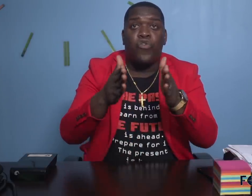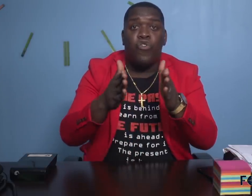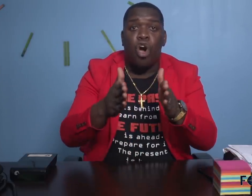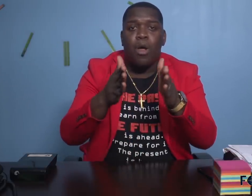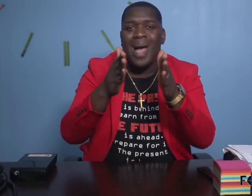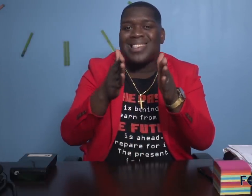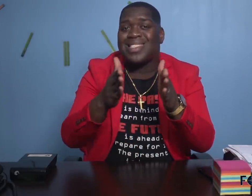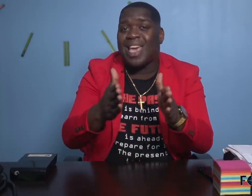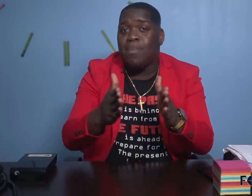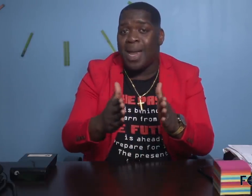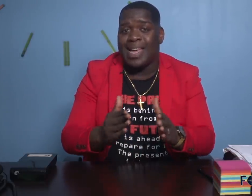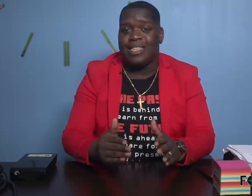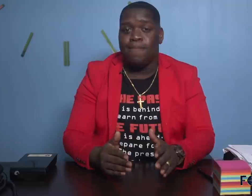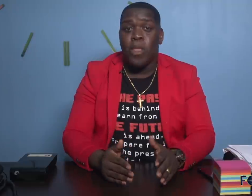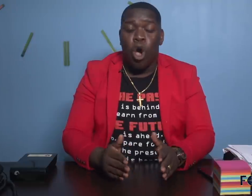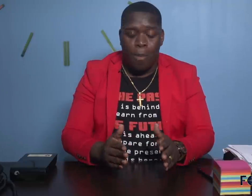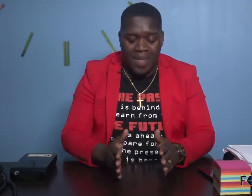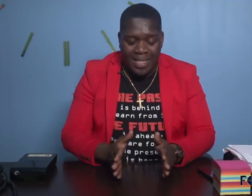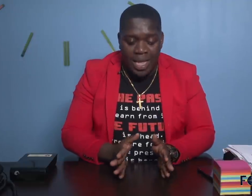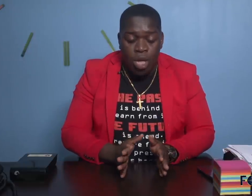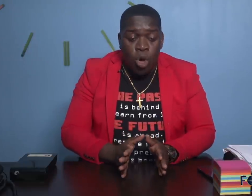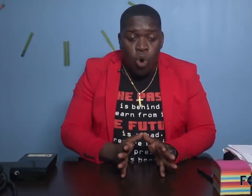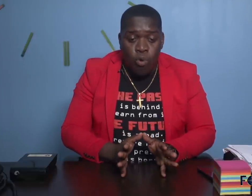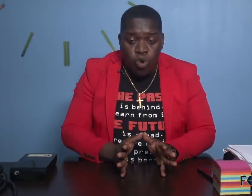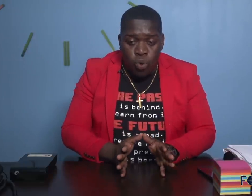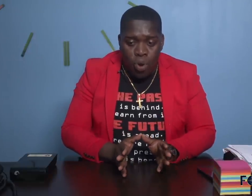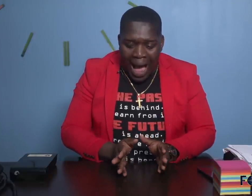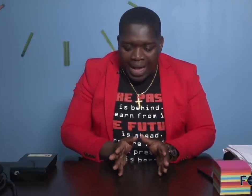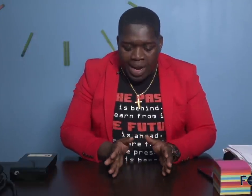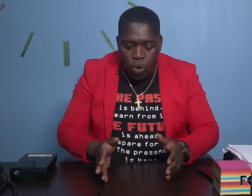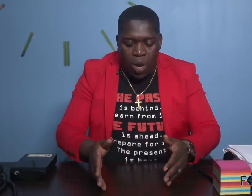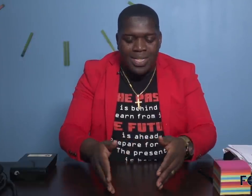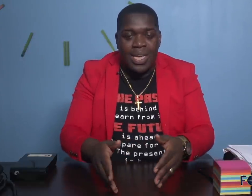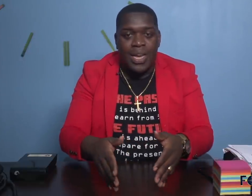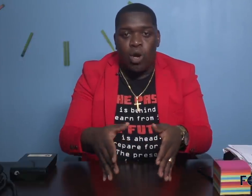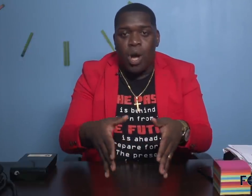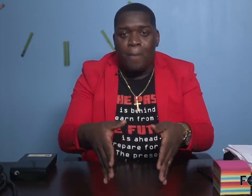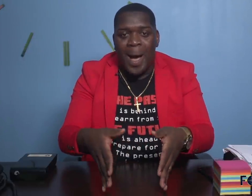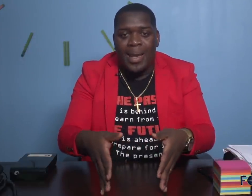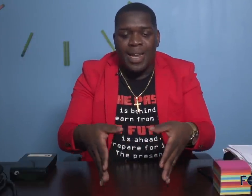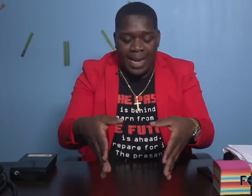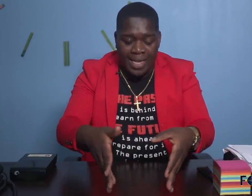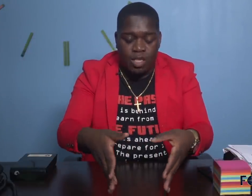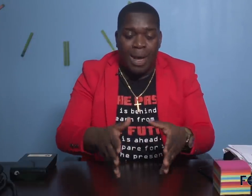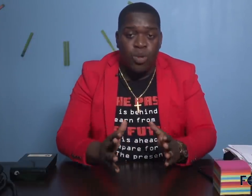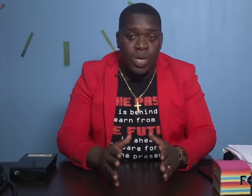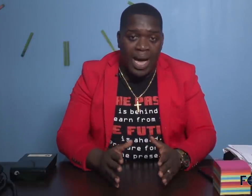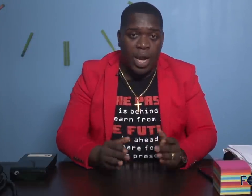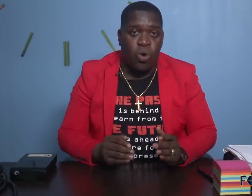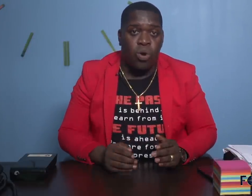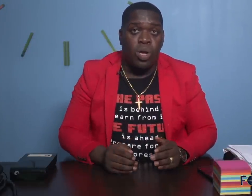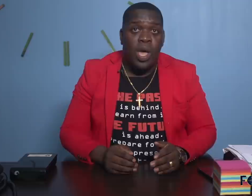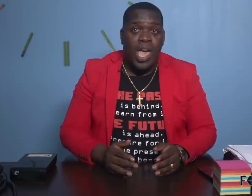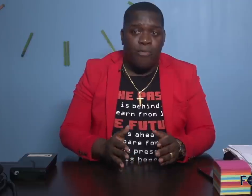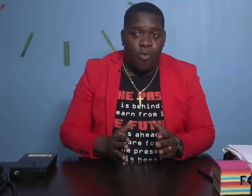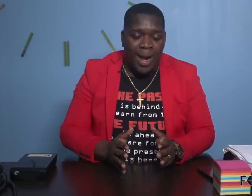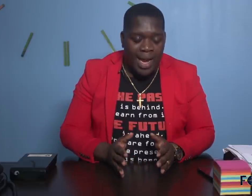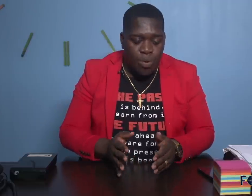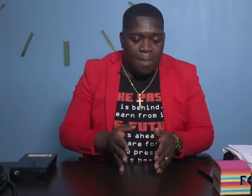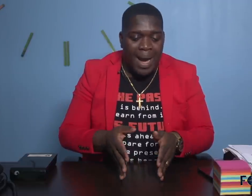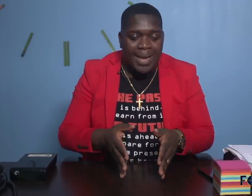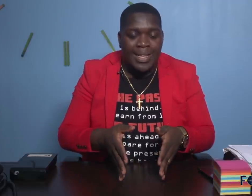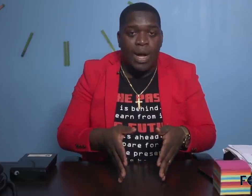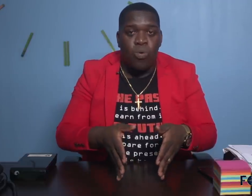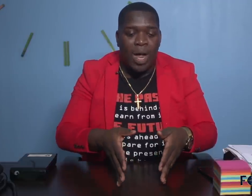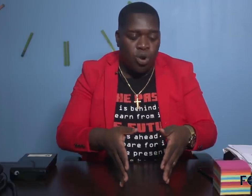roko conform a schema dati. Omdati, u luku ala de loka stika die go gepaard na de sma die we kar kong. If one